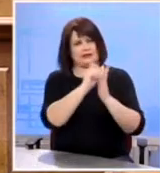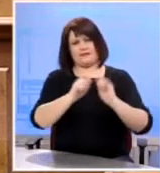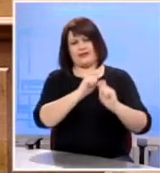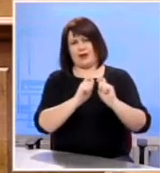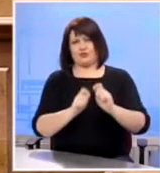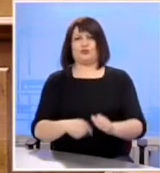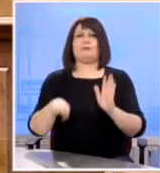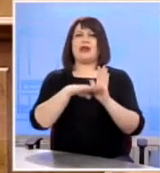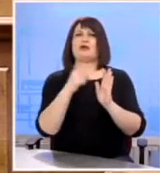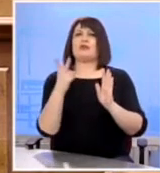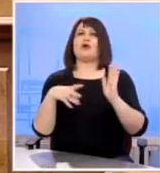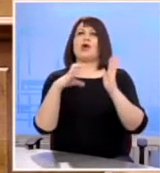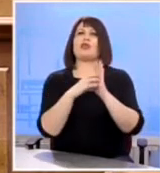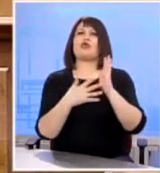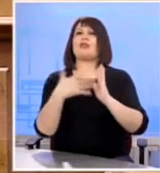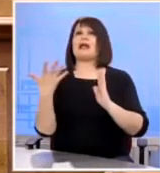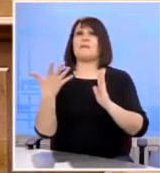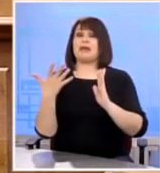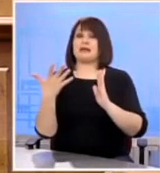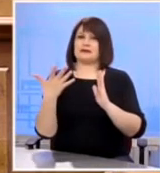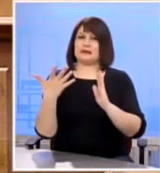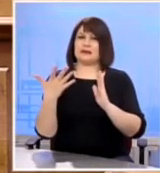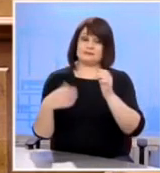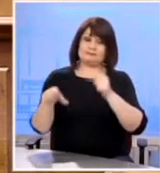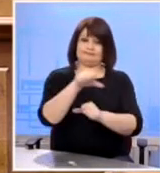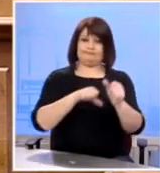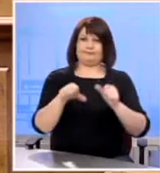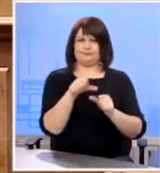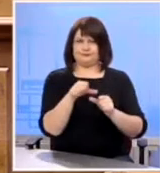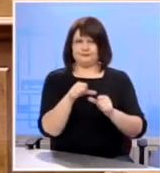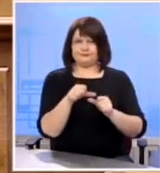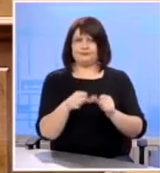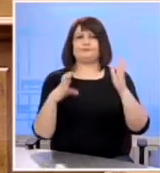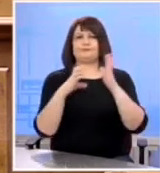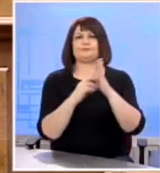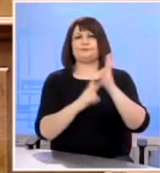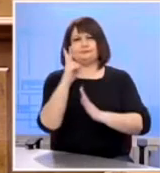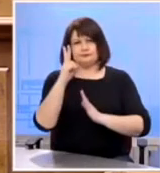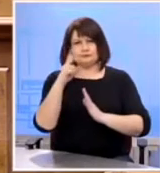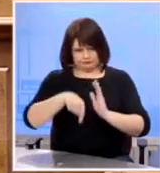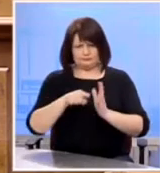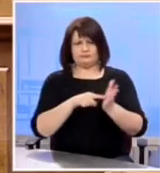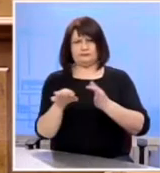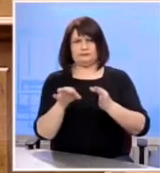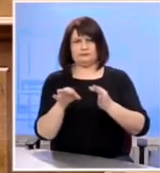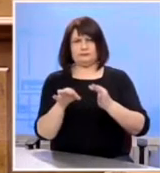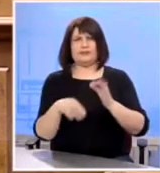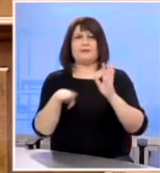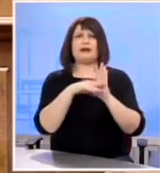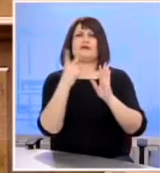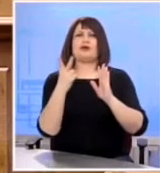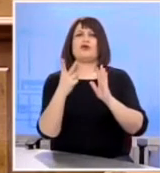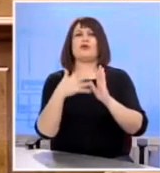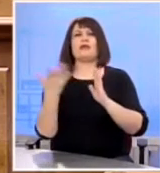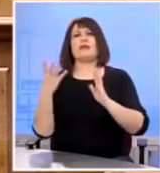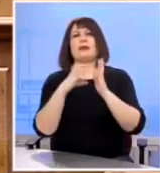Η παράγραφος 2 του άρθρου 15, όπως αντικαθίσταται από το άρθρο 12 του παρόντος, συγγνώμη, η παράγραφος 2 του άρθρου 15